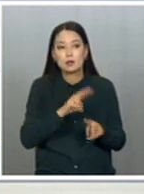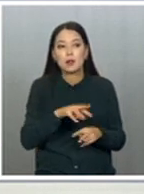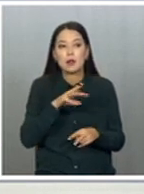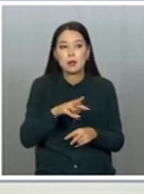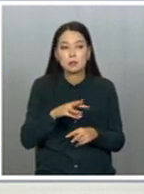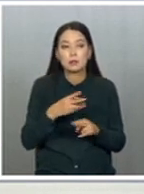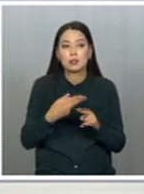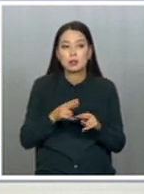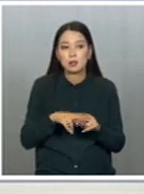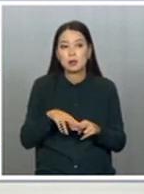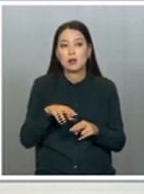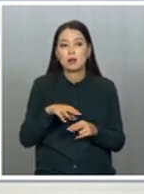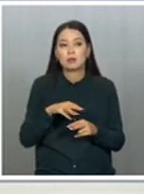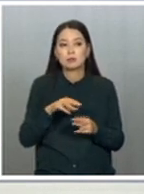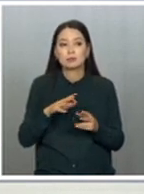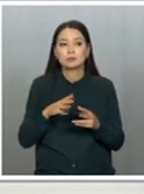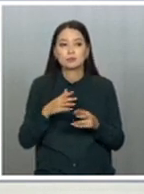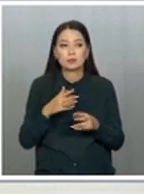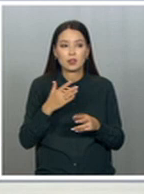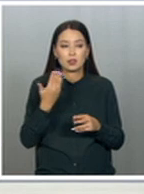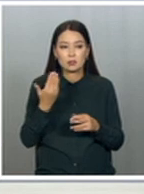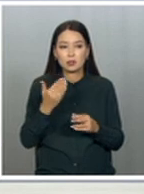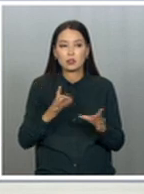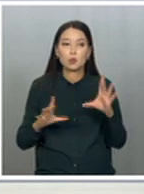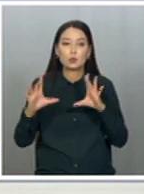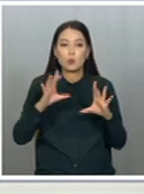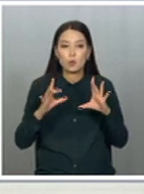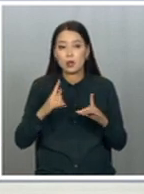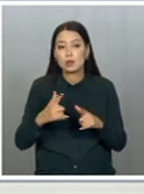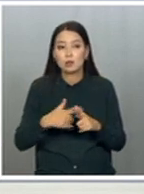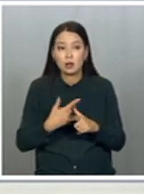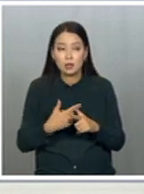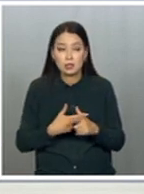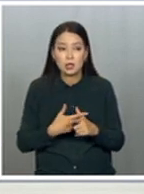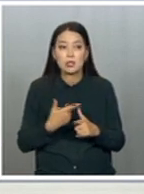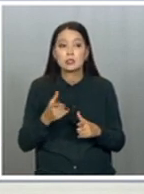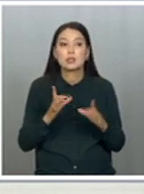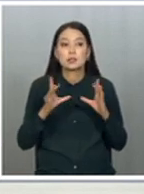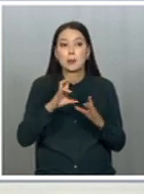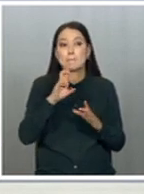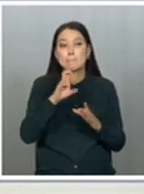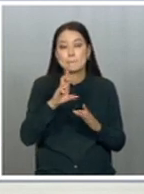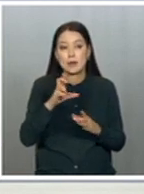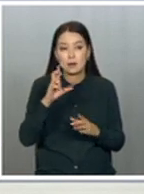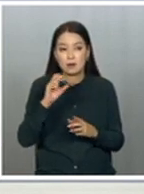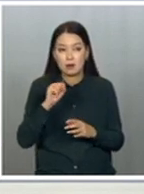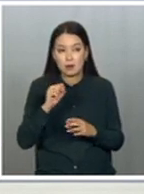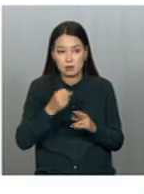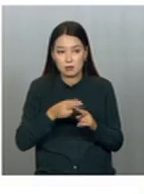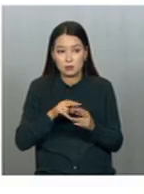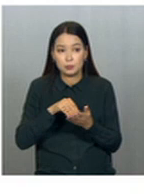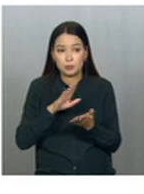еңістік дөңгелегі деп аталады. Және де еңістік дельта әріпімен белгіленіп, еңістік дөңгелегі